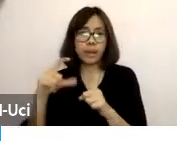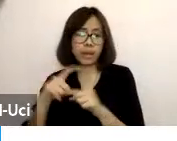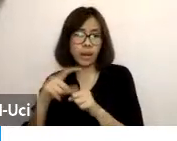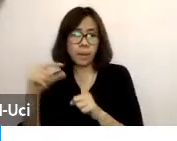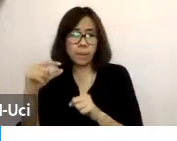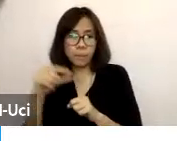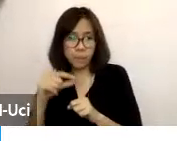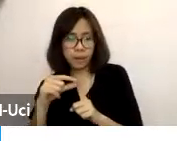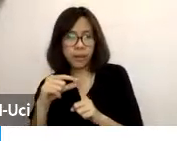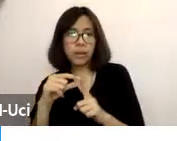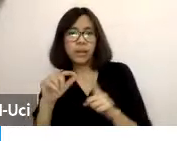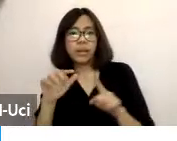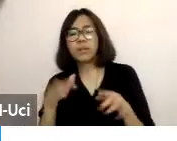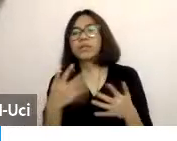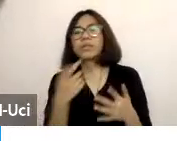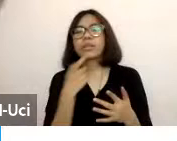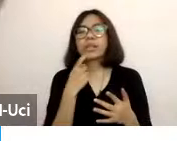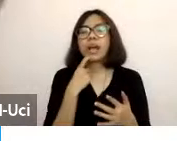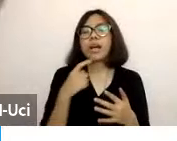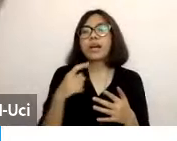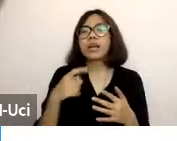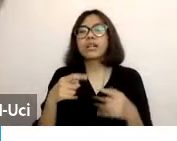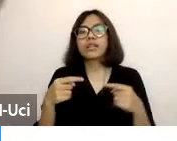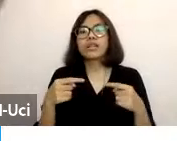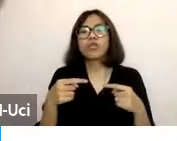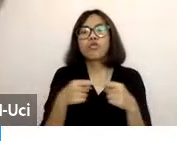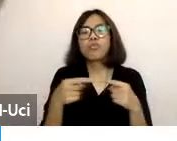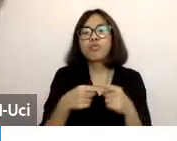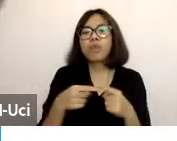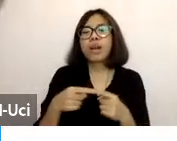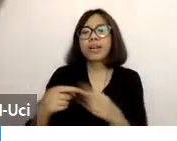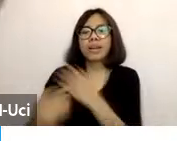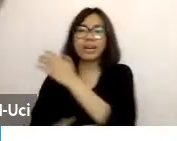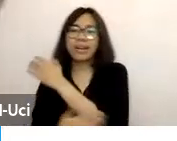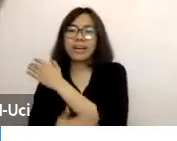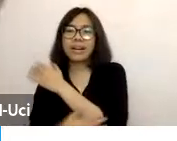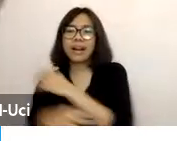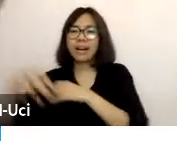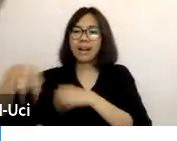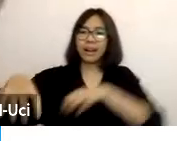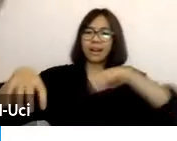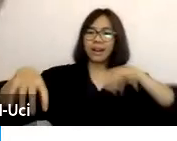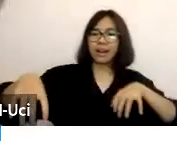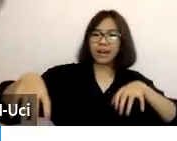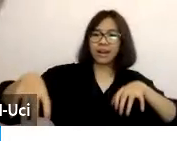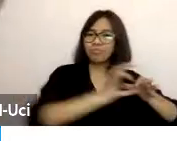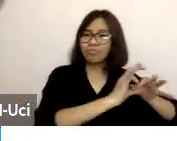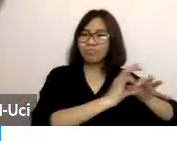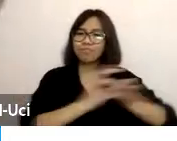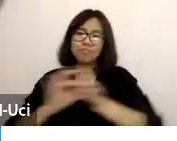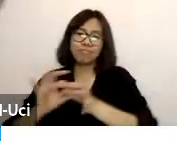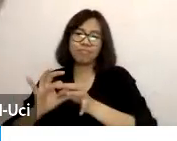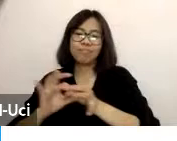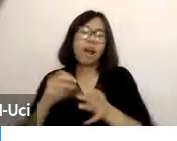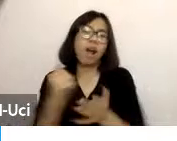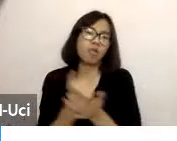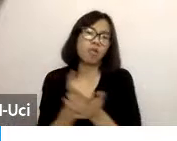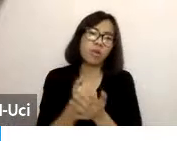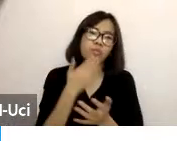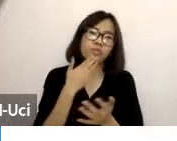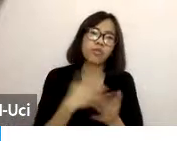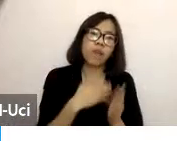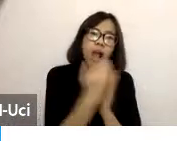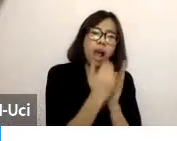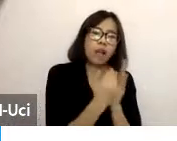kadang bicara soal lintas batas perlu ada sokongan dari undang-undang hukum perdata nasional yang Setahu saya saat ini sudah Adiba